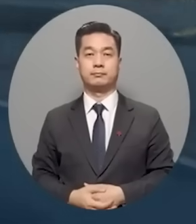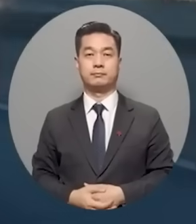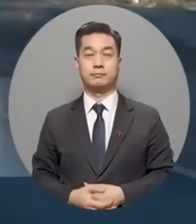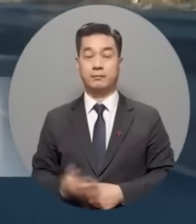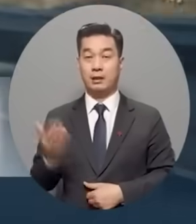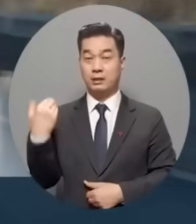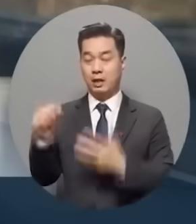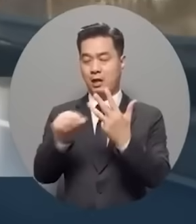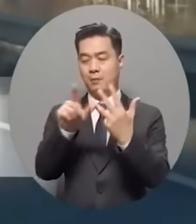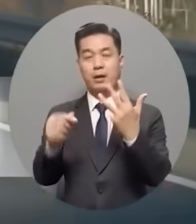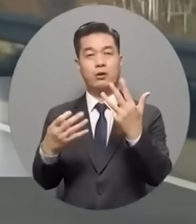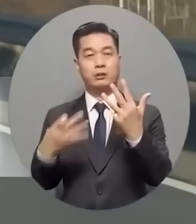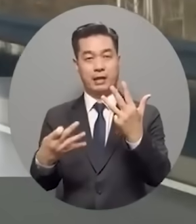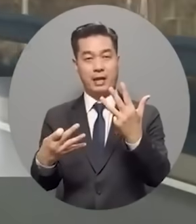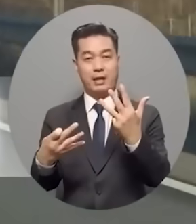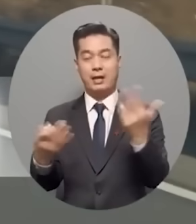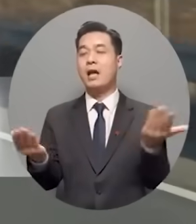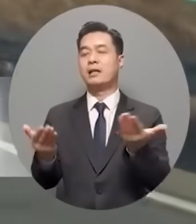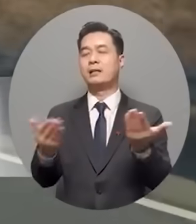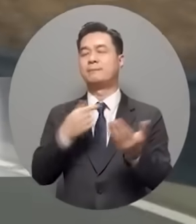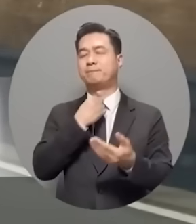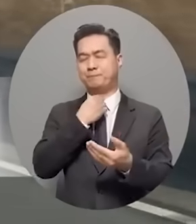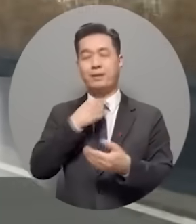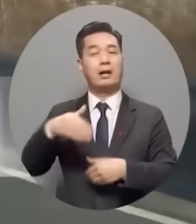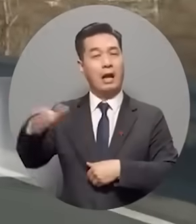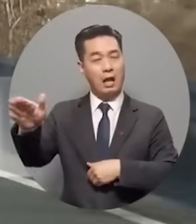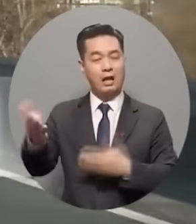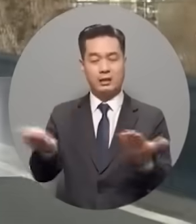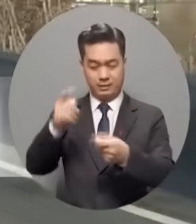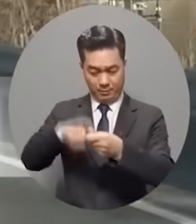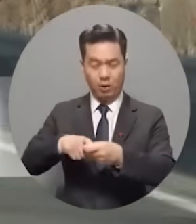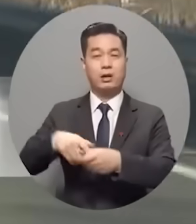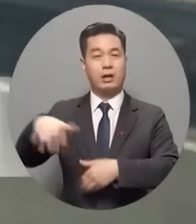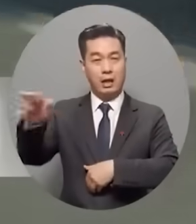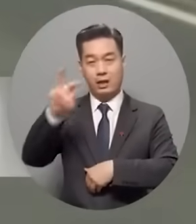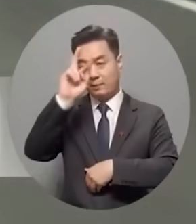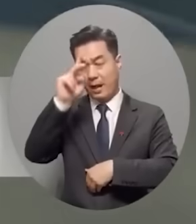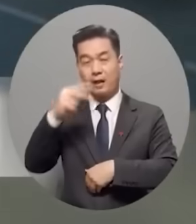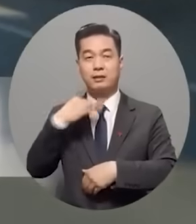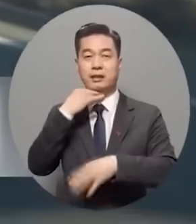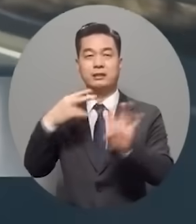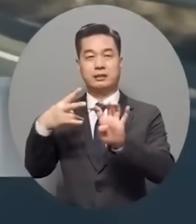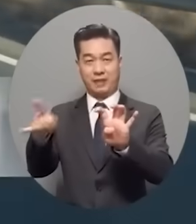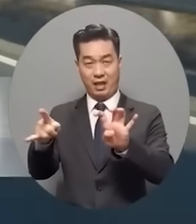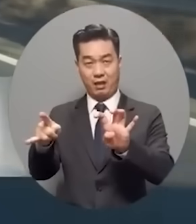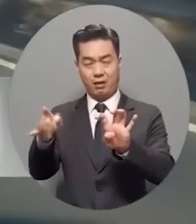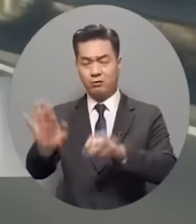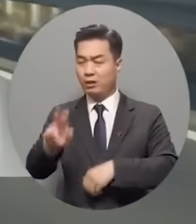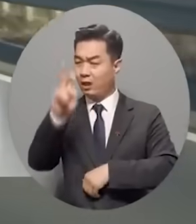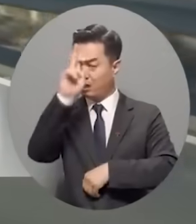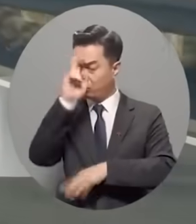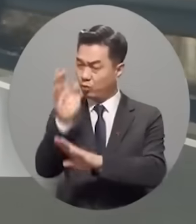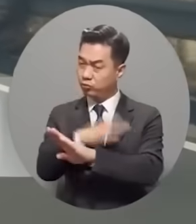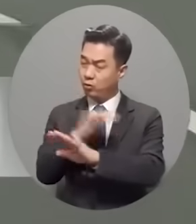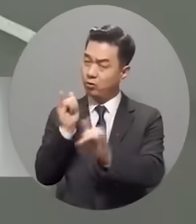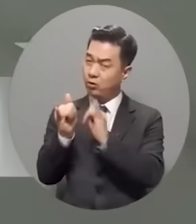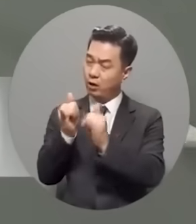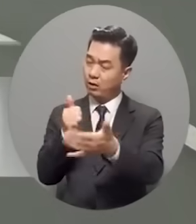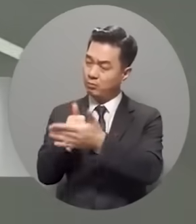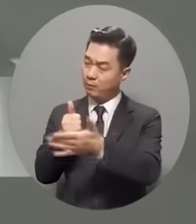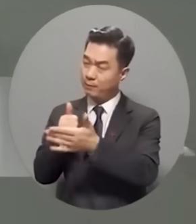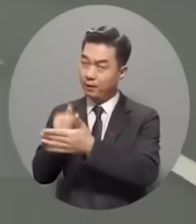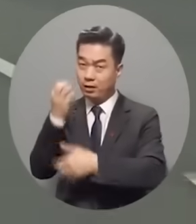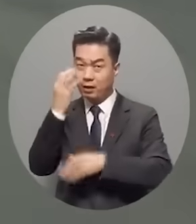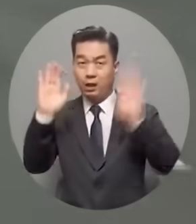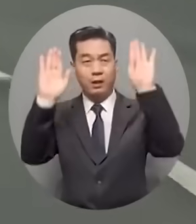지난 8월 14일 일하러 간다며 집을 나선 40대 남성 박모 씨. 하지만 정오 무렵부터 연락이 닿지 않았고 밤이